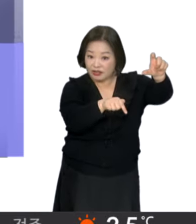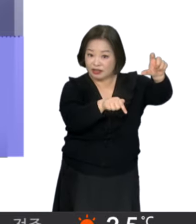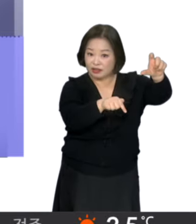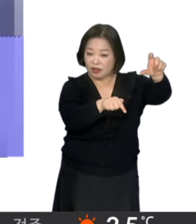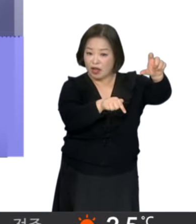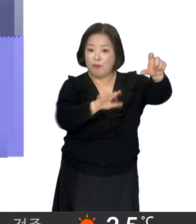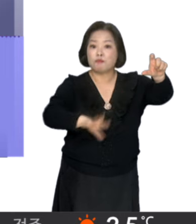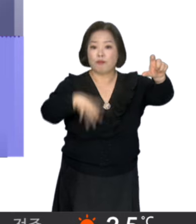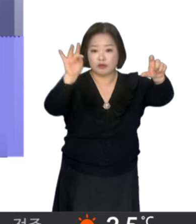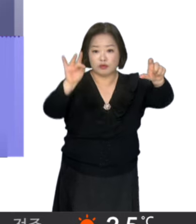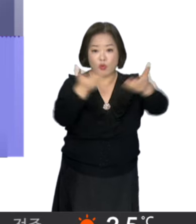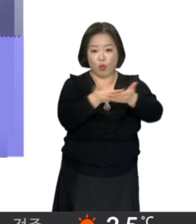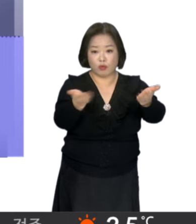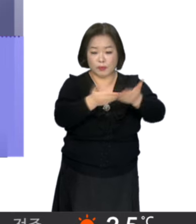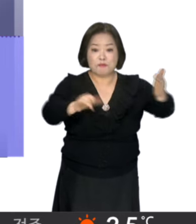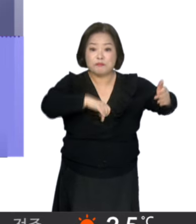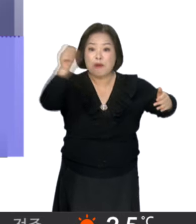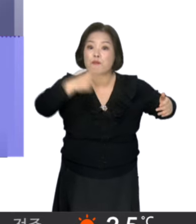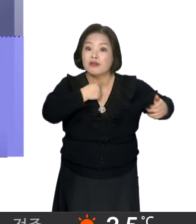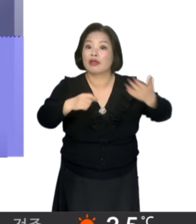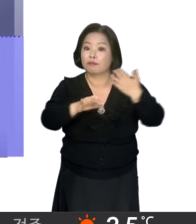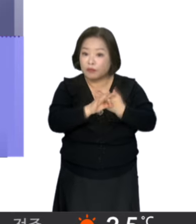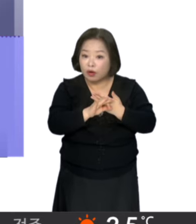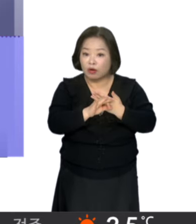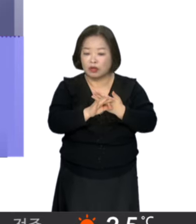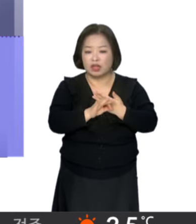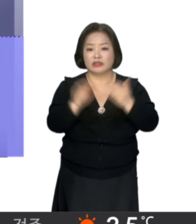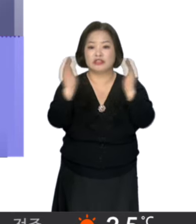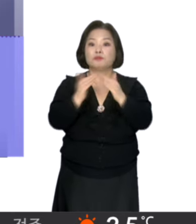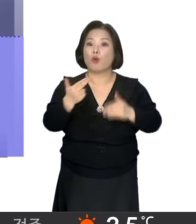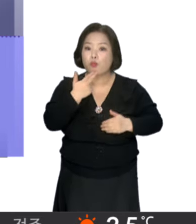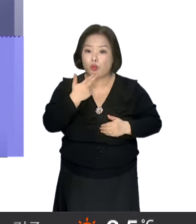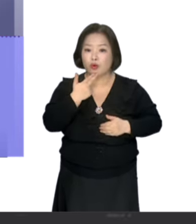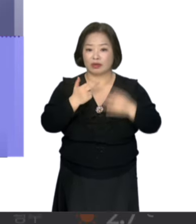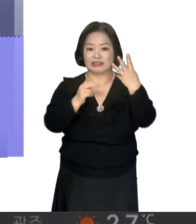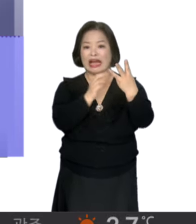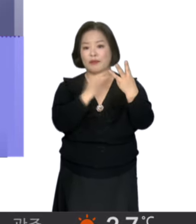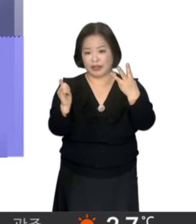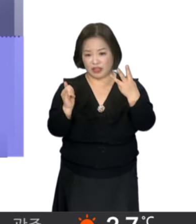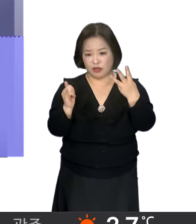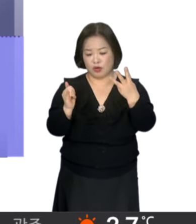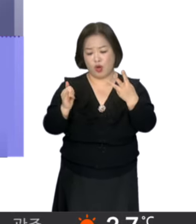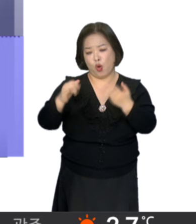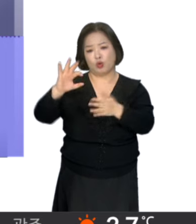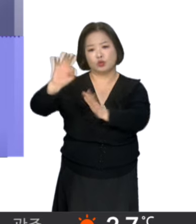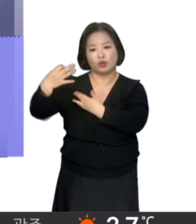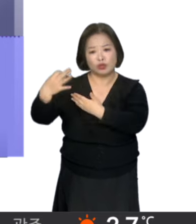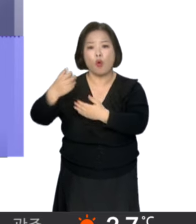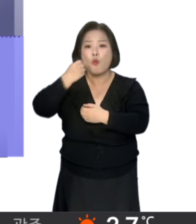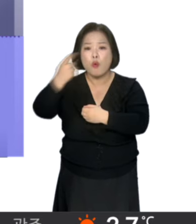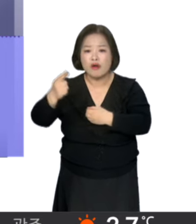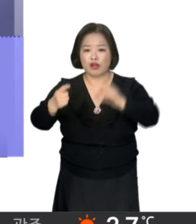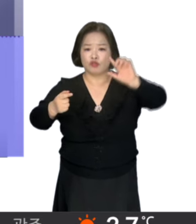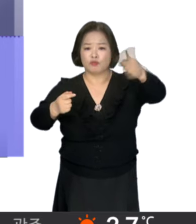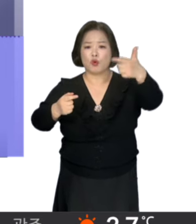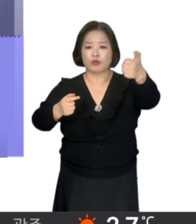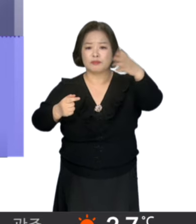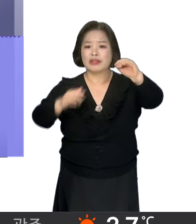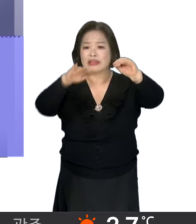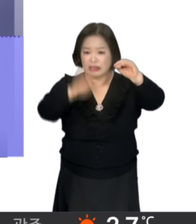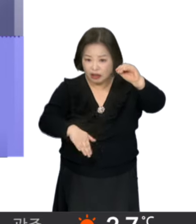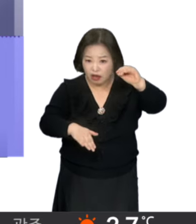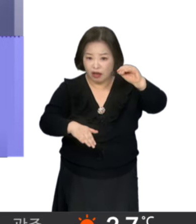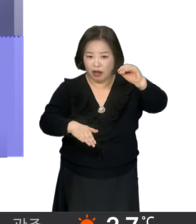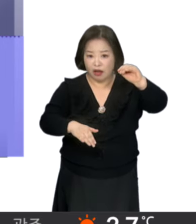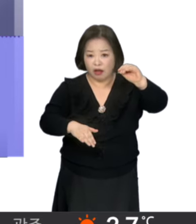단지에 우선 공급 대상으로 당첨되려면 무주택자이자 인가구 외벌이로 소득이 월 650만 원 이하여야 하는데이